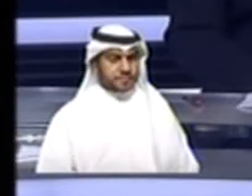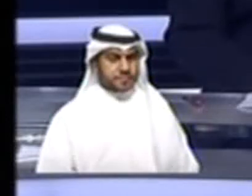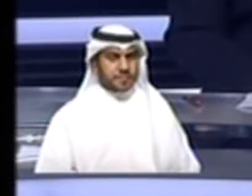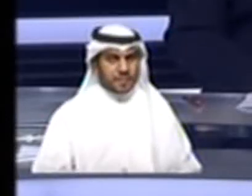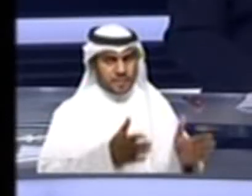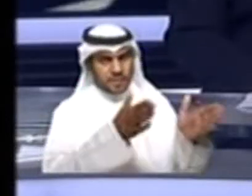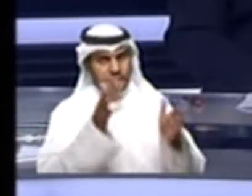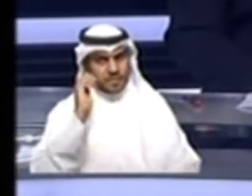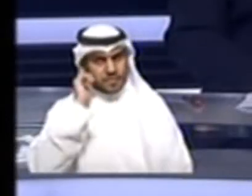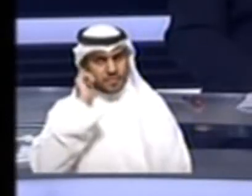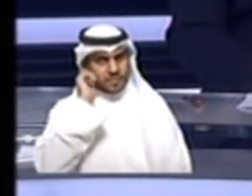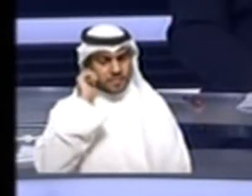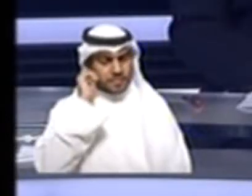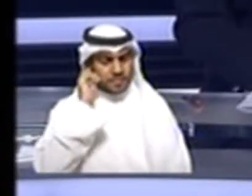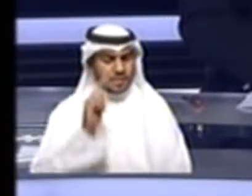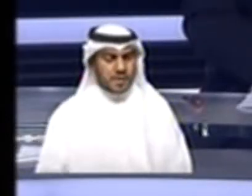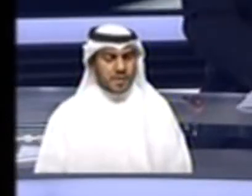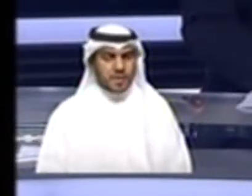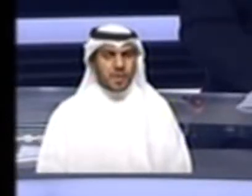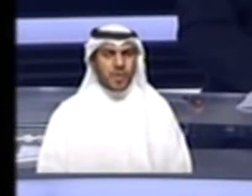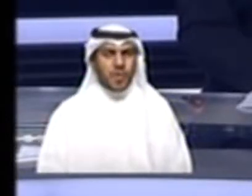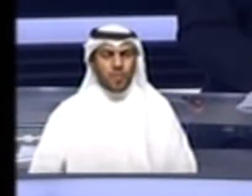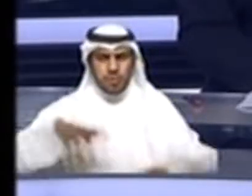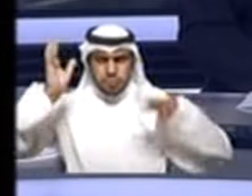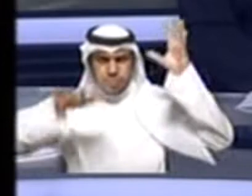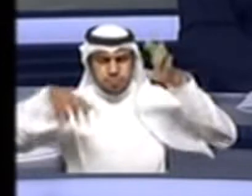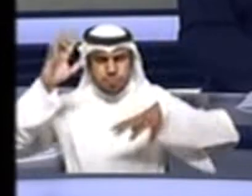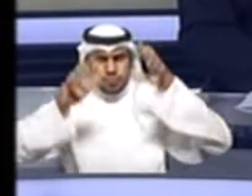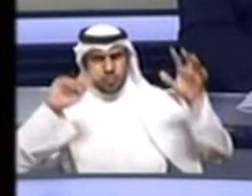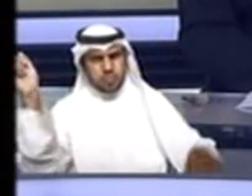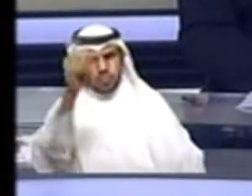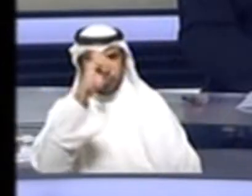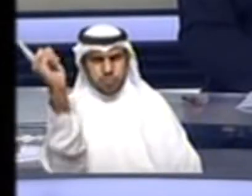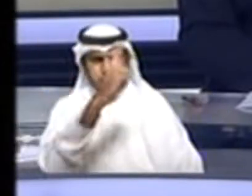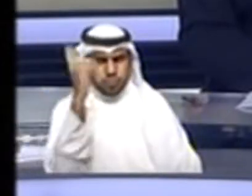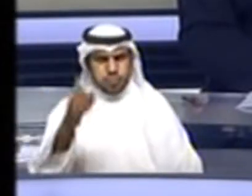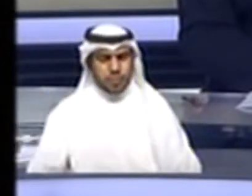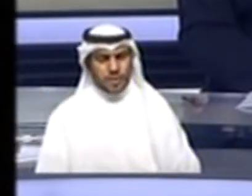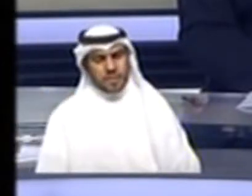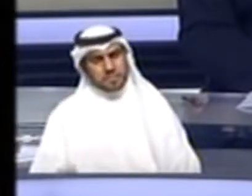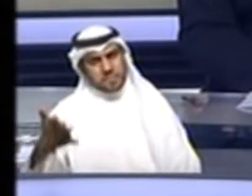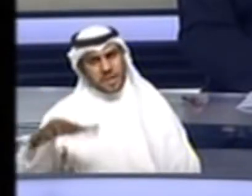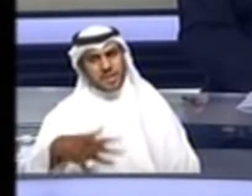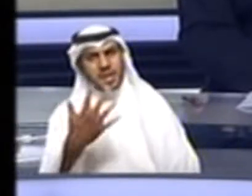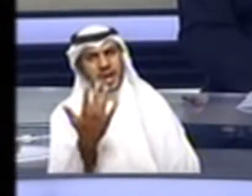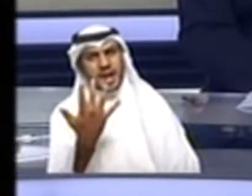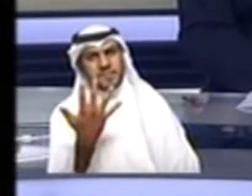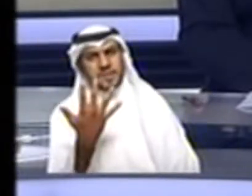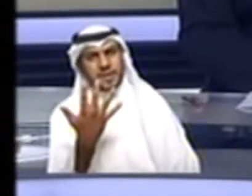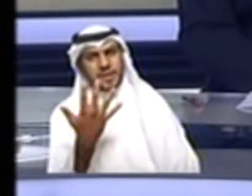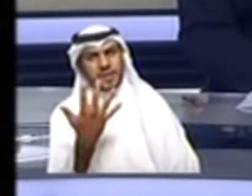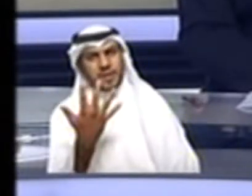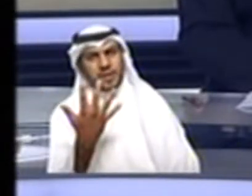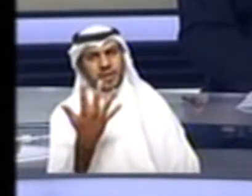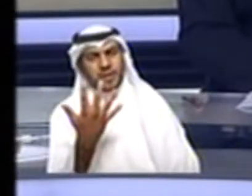وحول إعصار فلورنس لقي 5 أشخاص حتفهم بينهم امرأة ورضيعها في